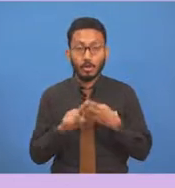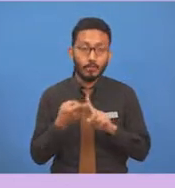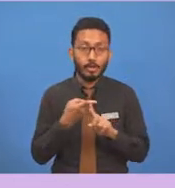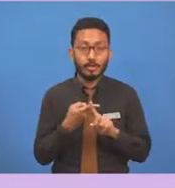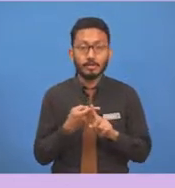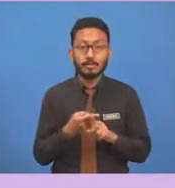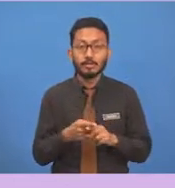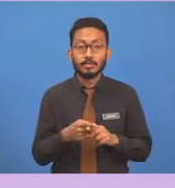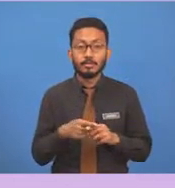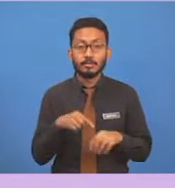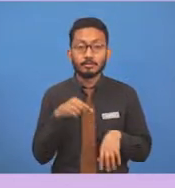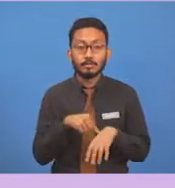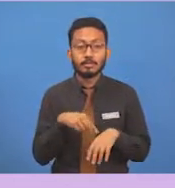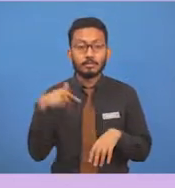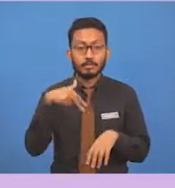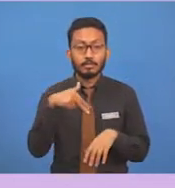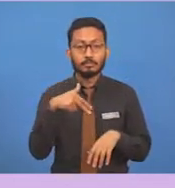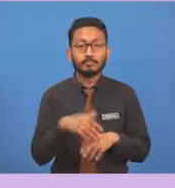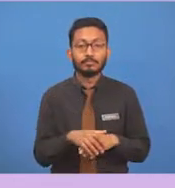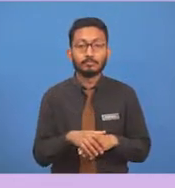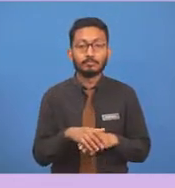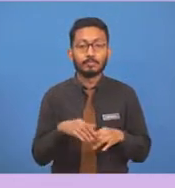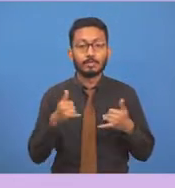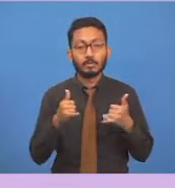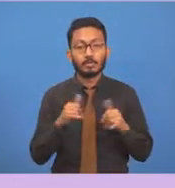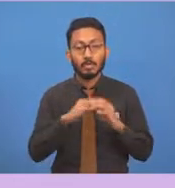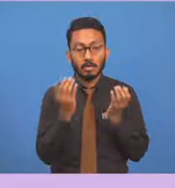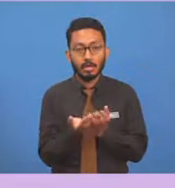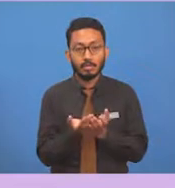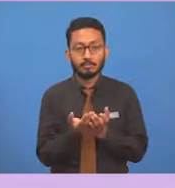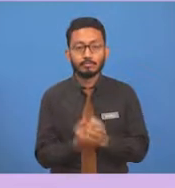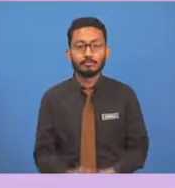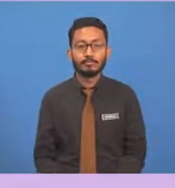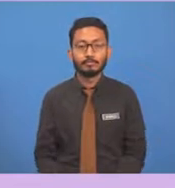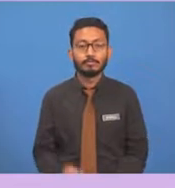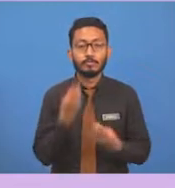bola. Ya, murid-murid. Jawapannya, tidak hormat.